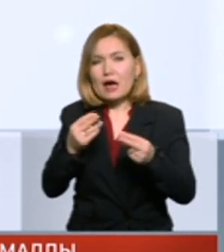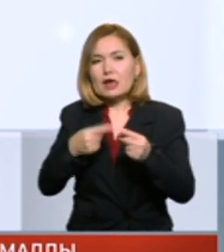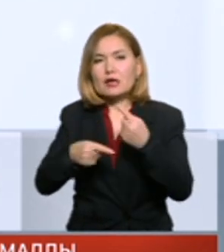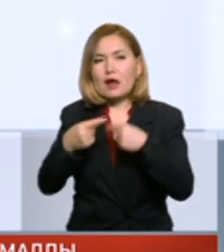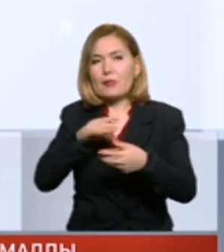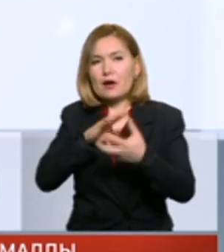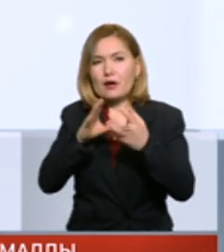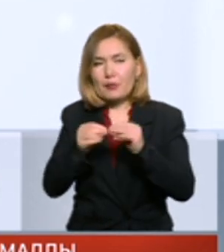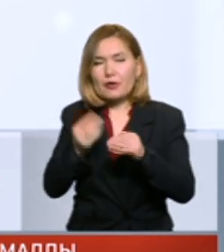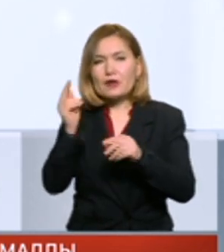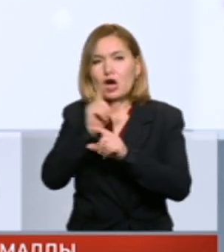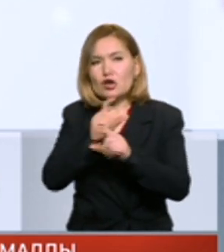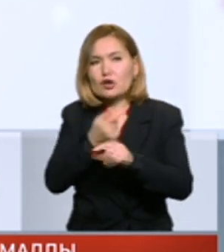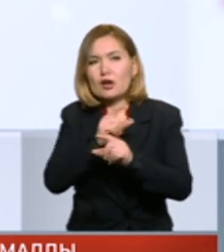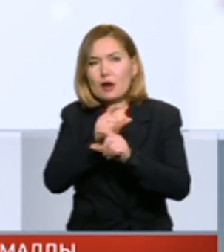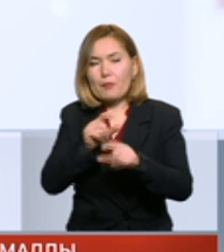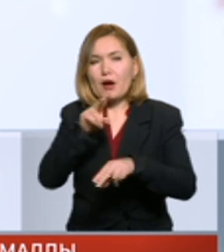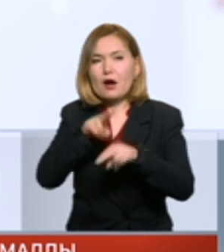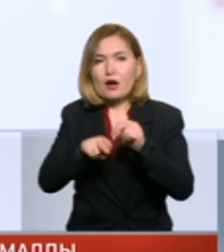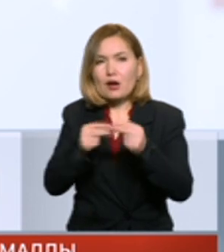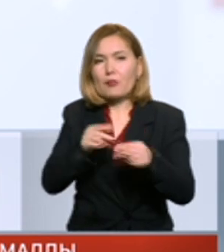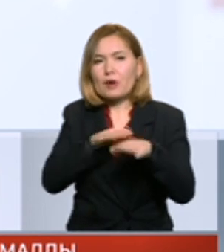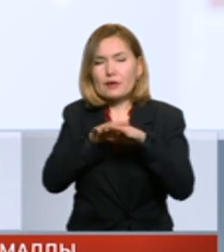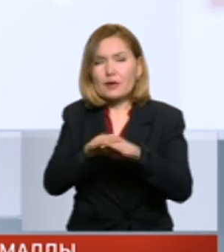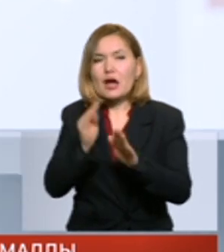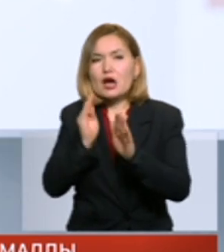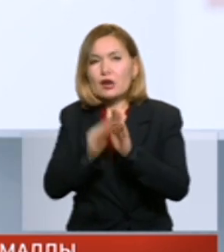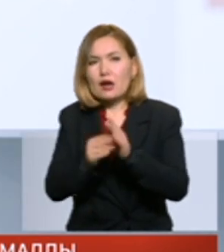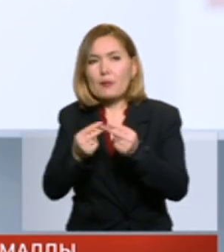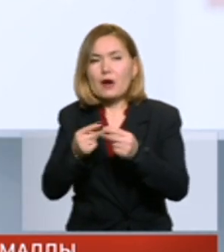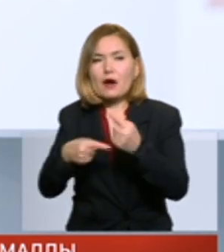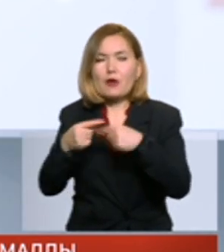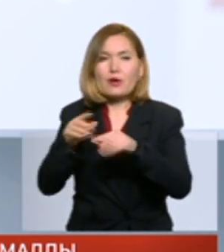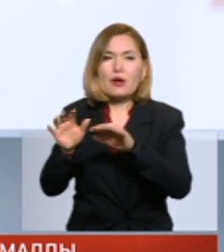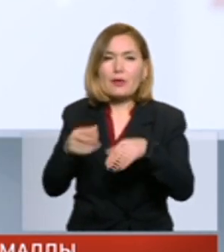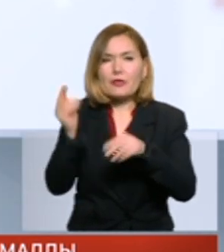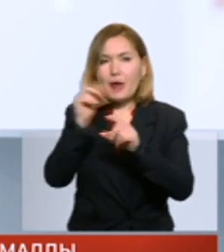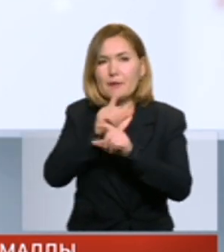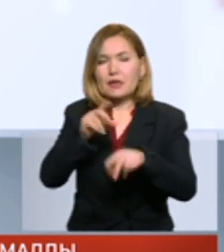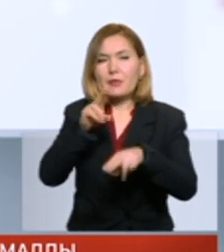әлеуметтік салаға жұмсалады. Нақтырақ айтсақ, жемқорлардан тәркіленген ақшаға бірнеше мектеп салынады.